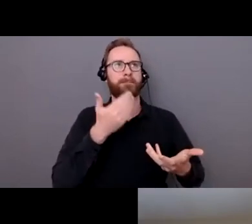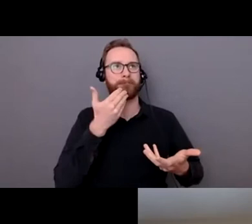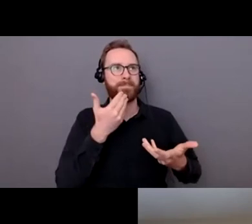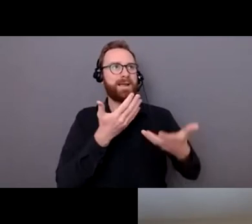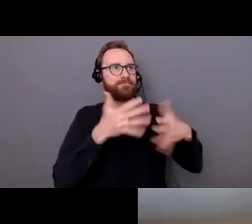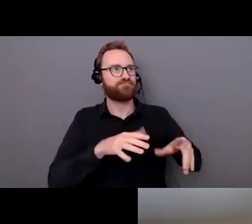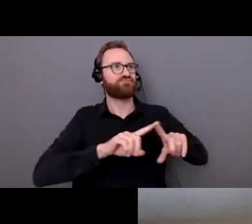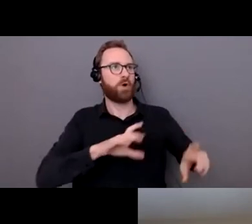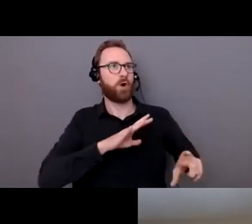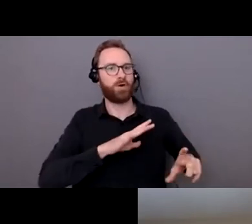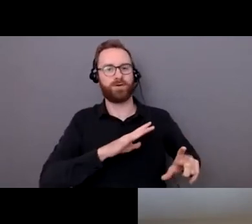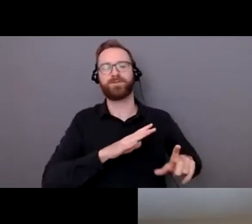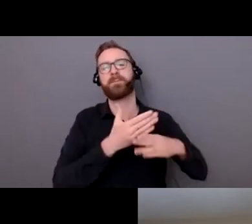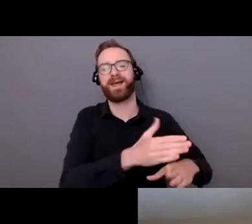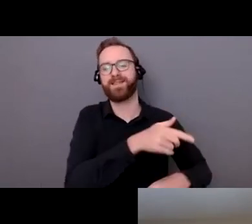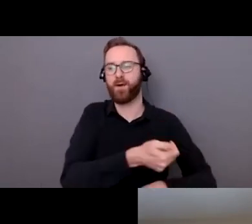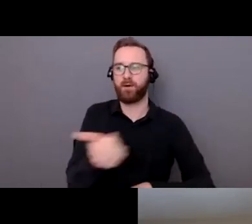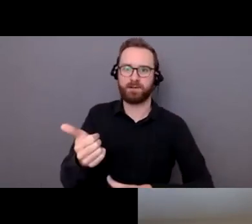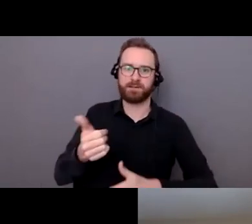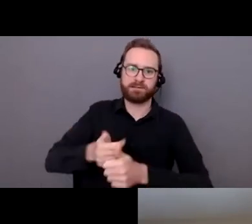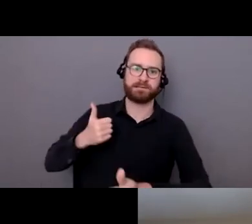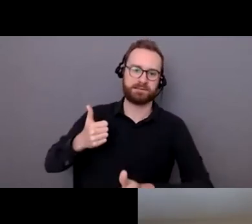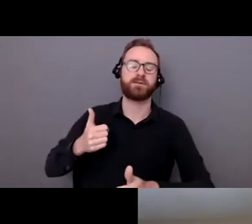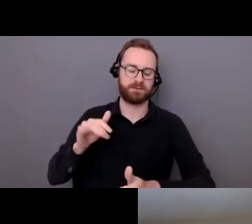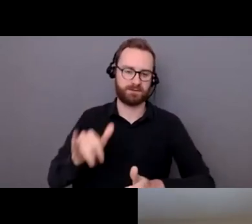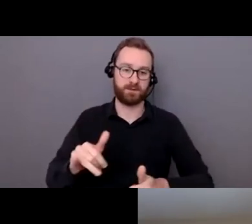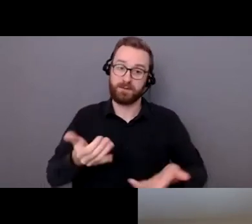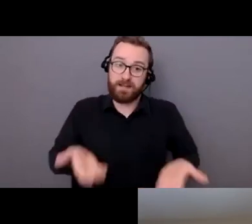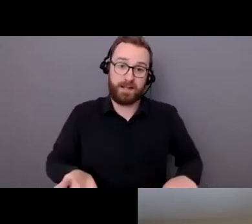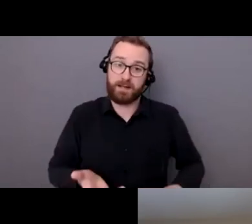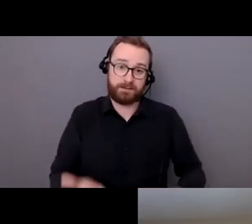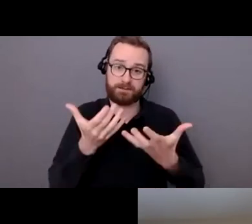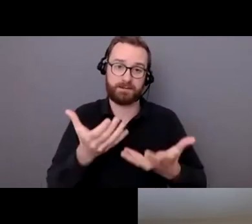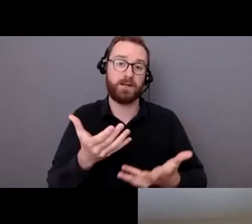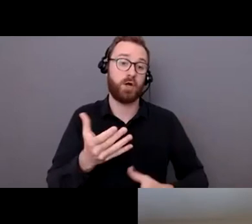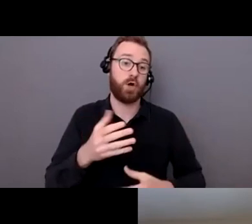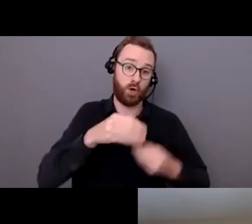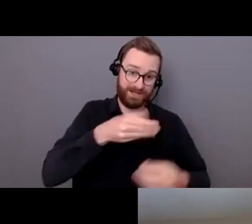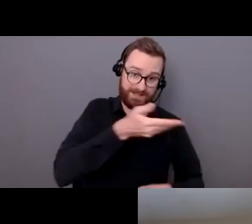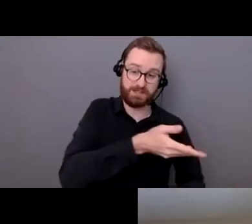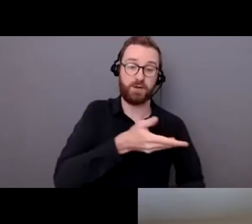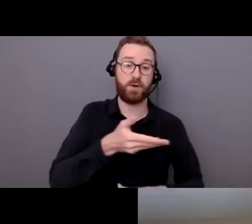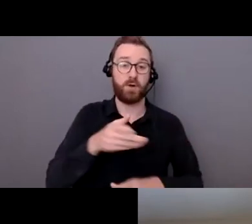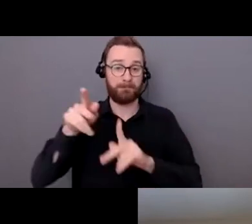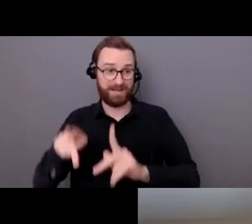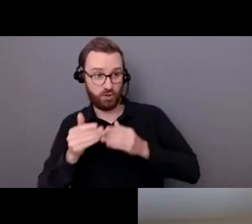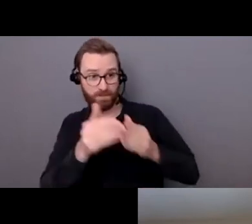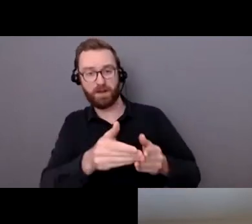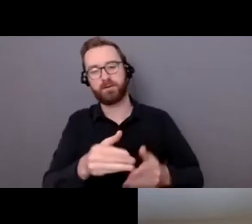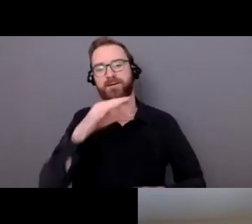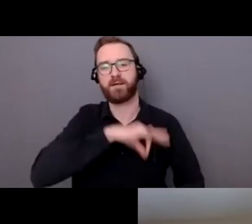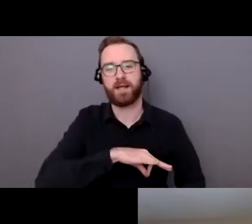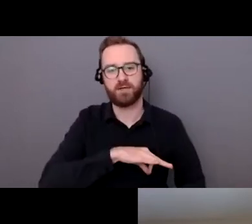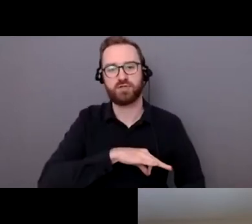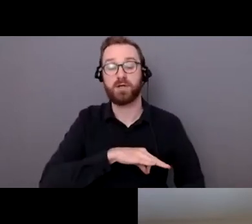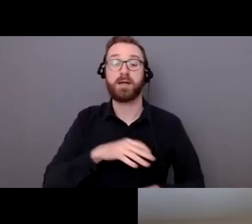pense qu'on, comme on a pu en faire la démonstration, je pense que c'est une valeur ajoutée tant pour l'organisation que pour la personne qui en fait la demande. Dans le cas d'une personne